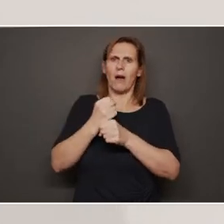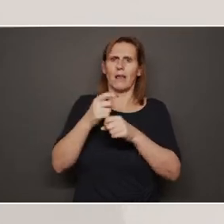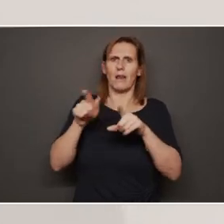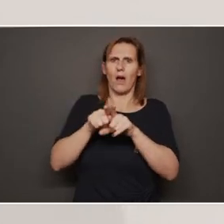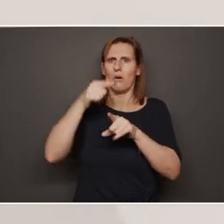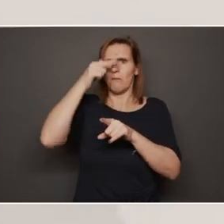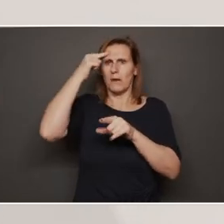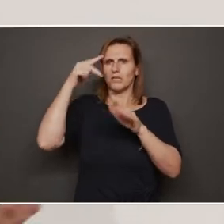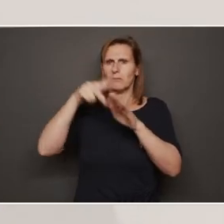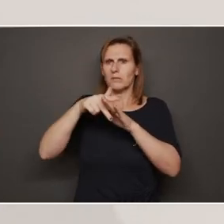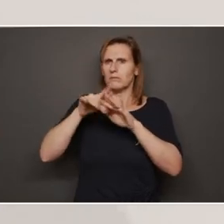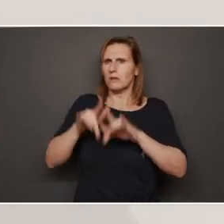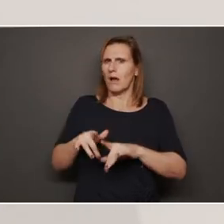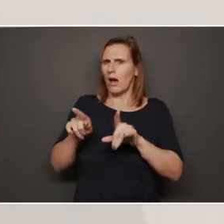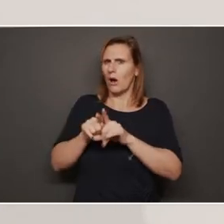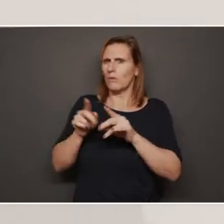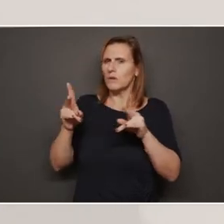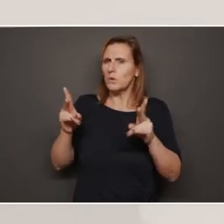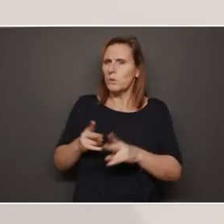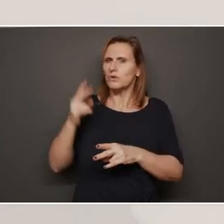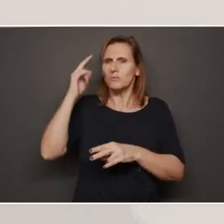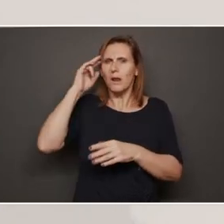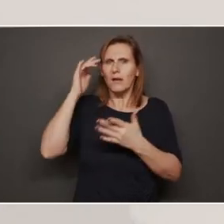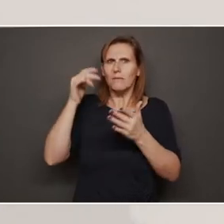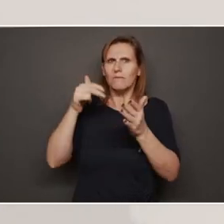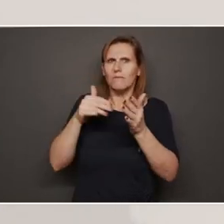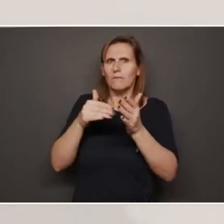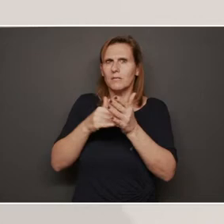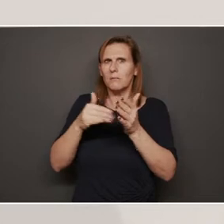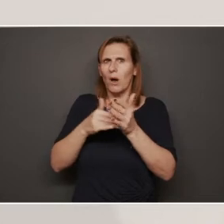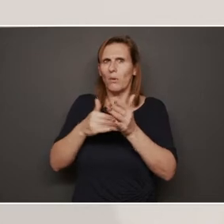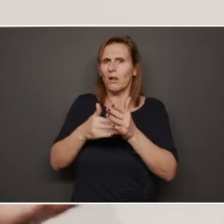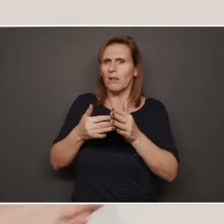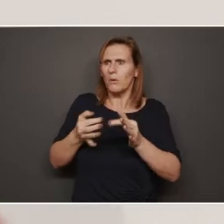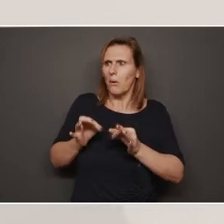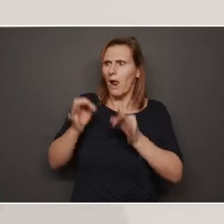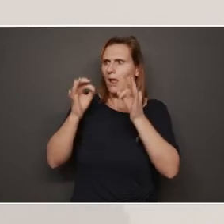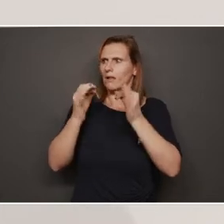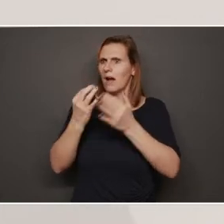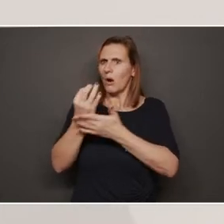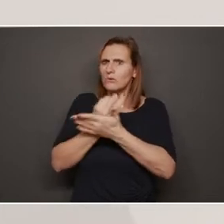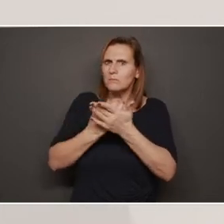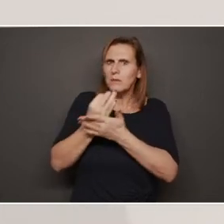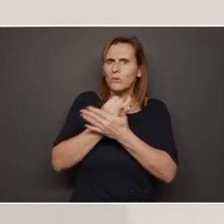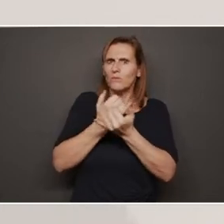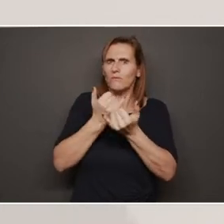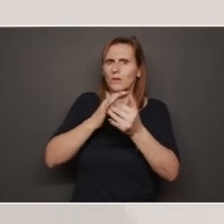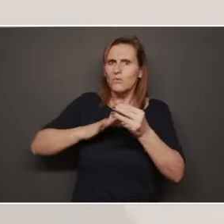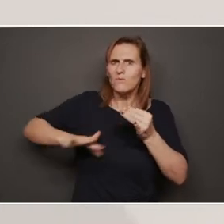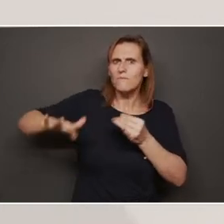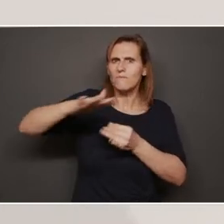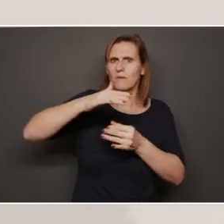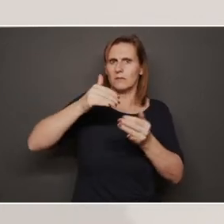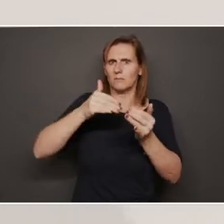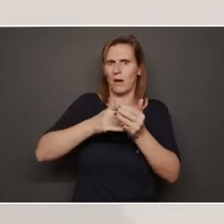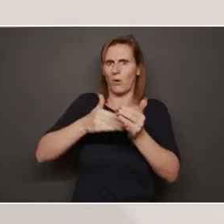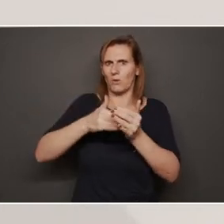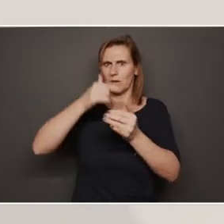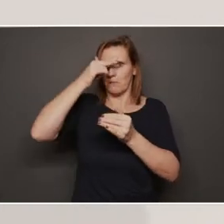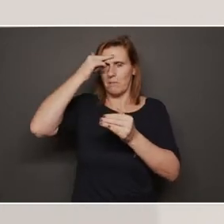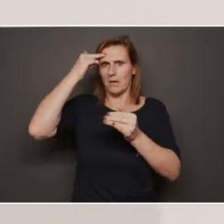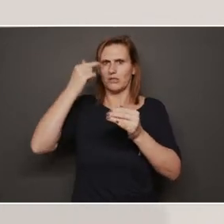Mitarbeitenden muss ich überlegen, was ist die notwendige Qualifikation und welches Umfeld braucht der Mensch,